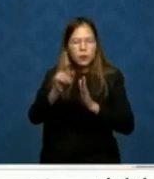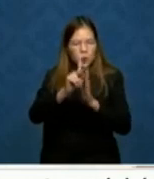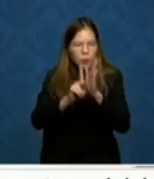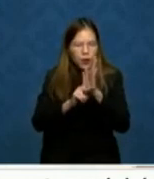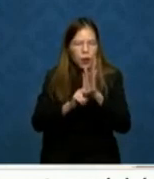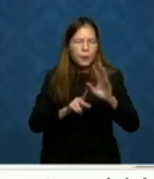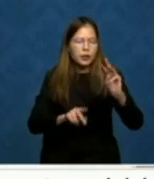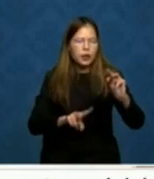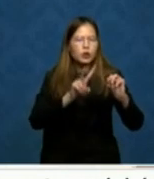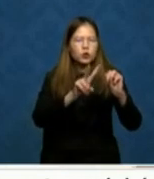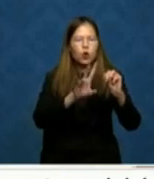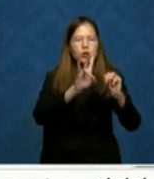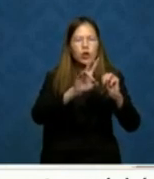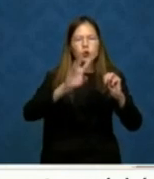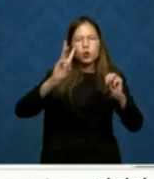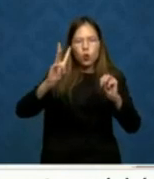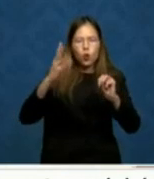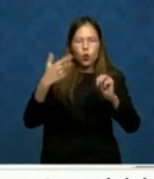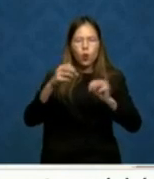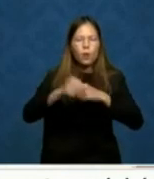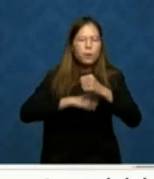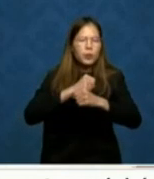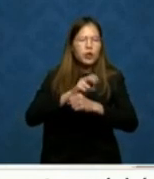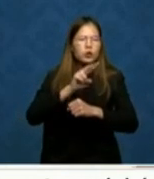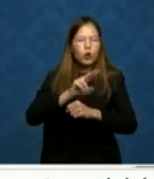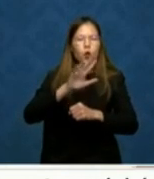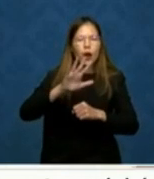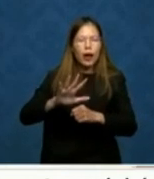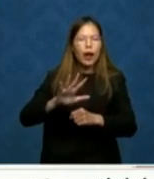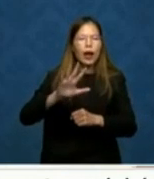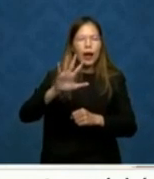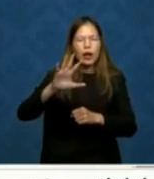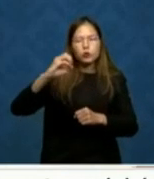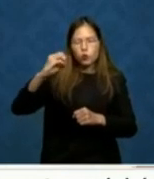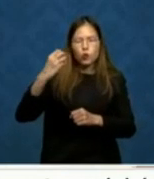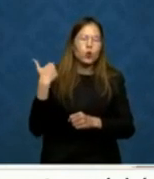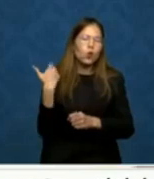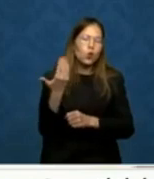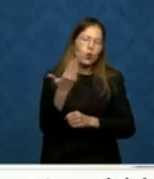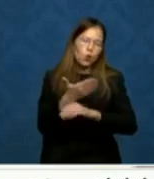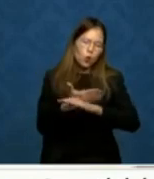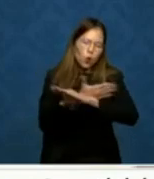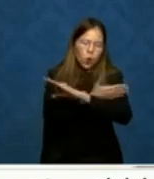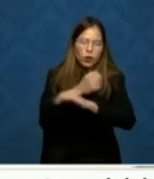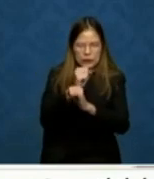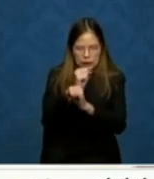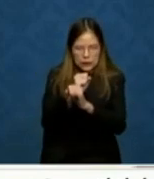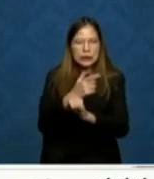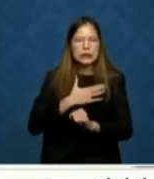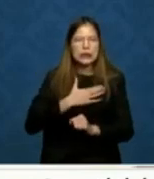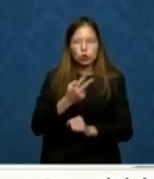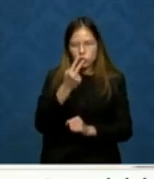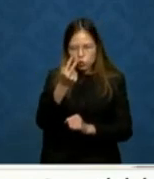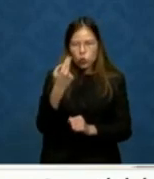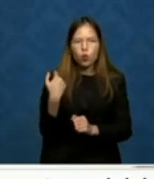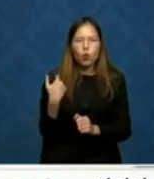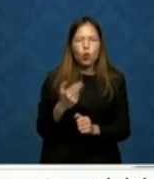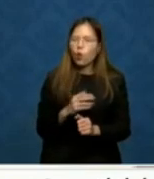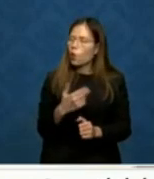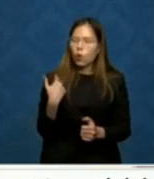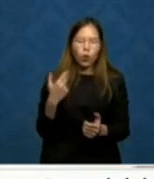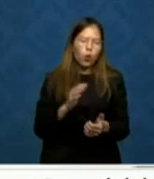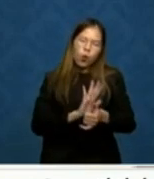า276มาตั้งแต่ปี250หรืออาจจะก่อนหน้านั้นนิดหน่อยในแง่ของการทํางานผมดูผู้เสียหายมาเป็นพันร